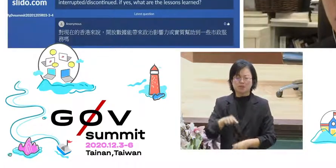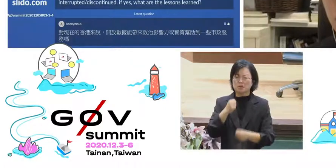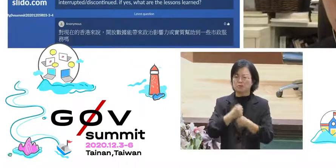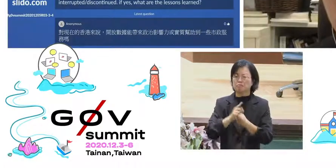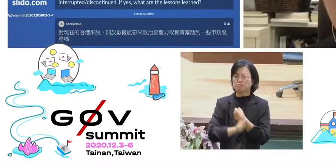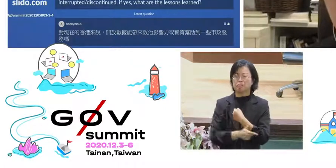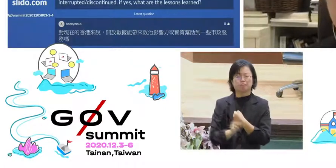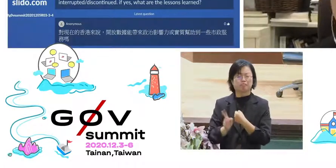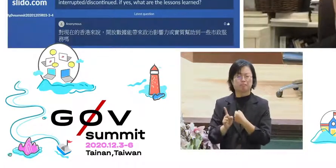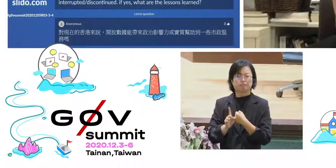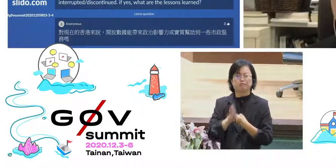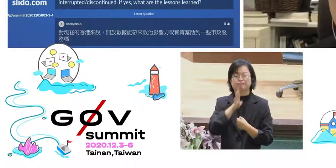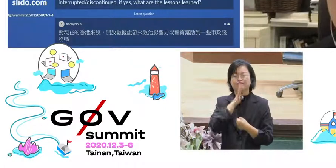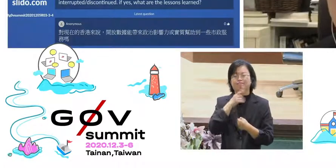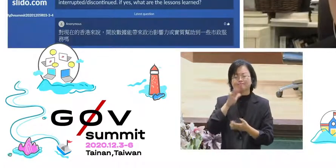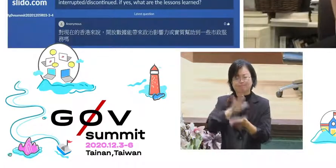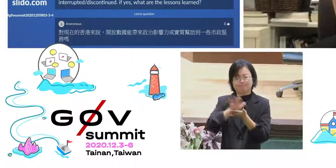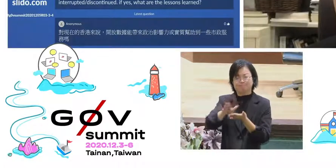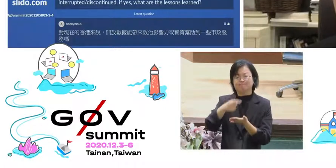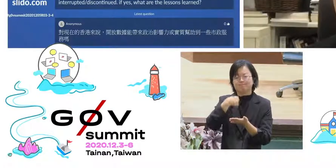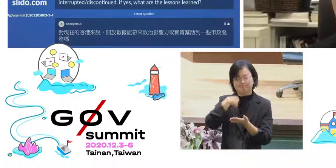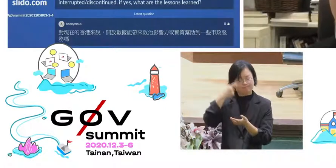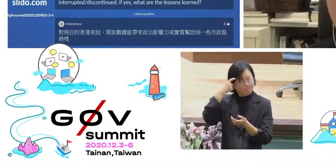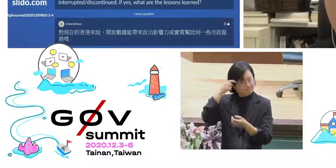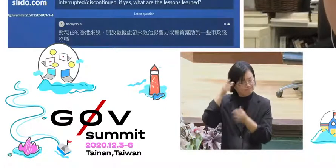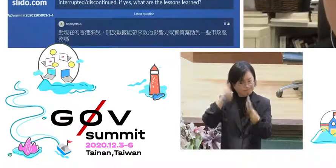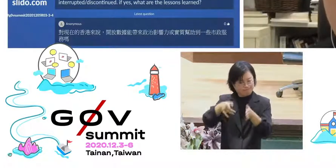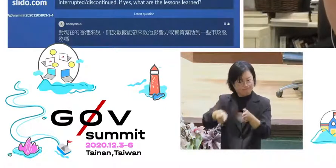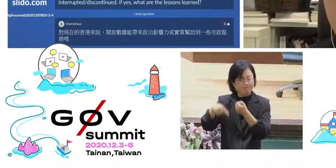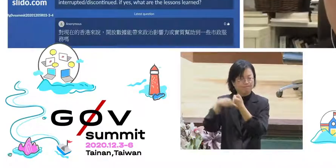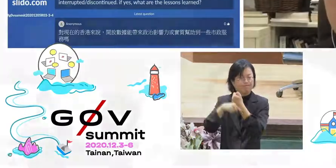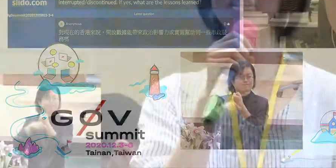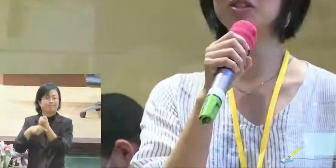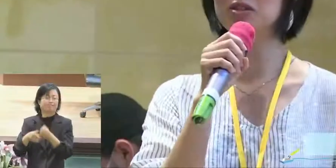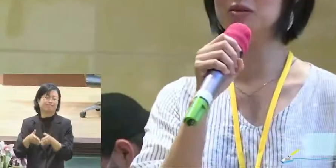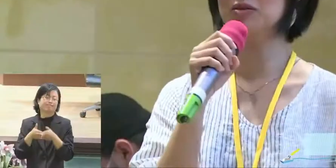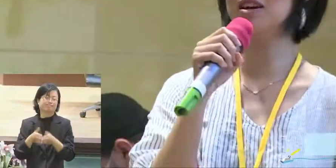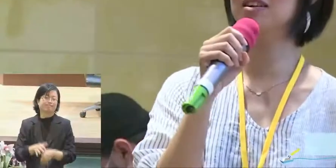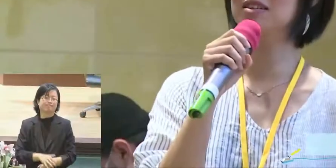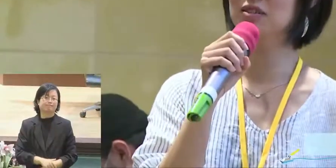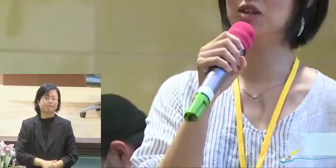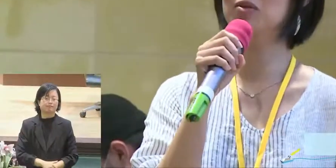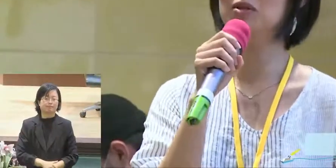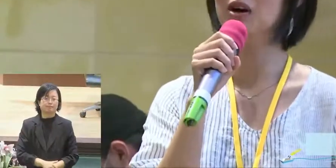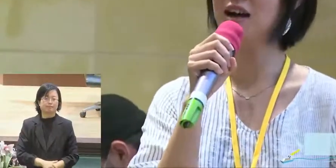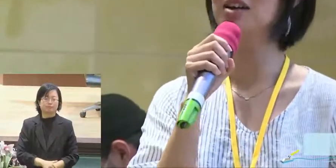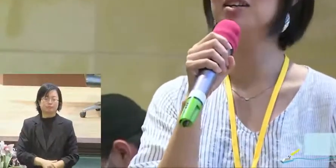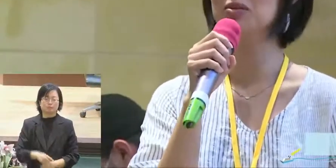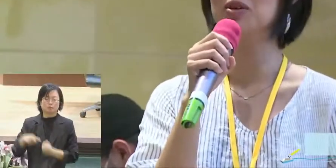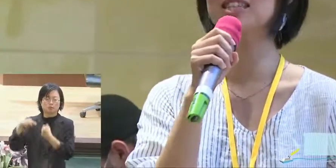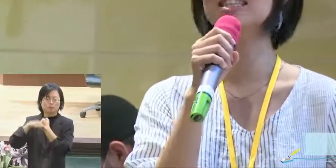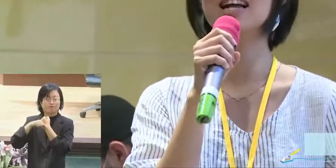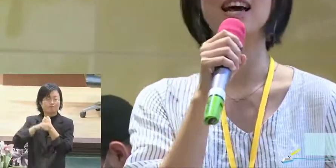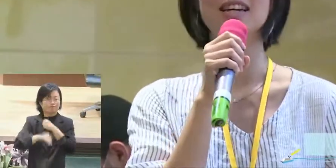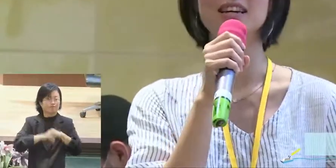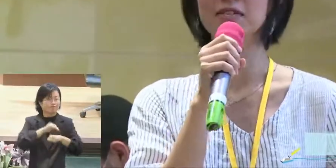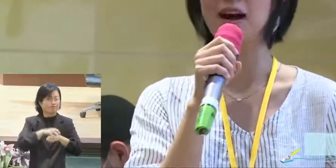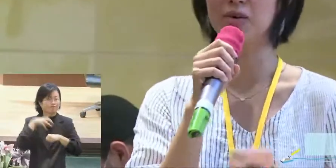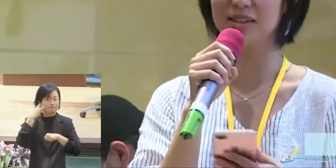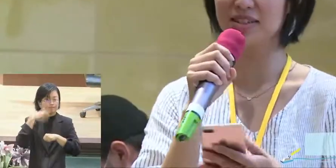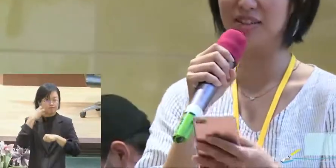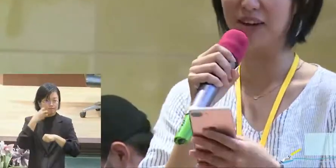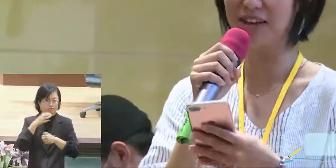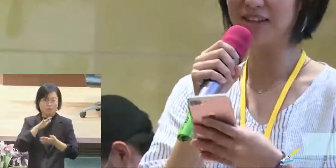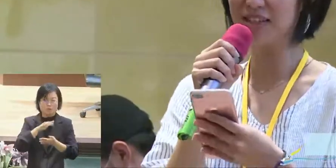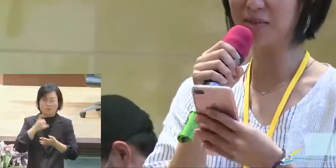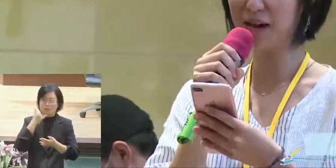望去研究的一个问题。 对啊，其实像这些研究成果都还有很多接下来可以发